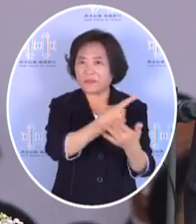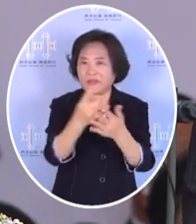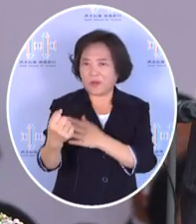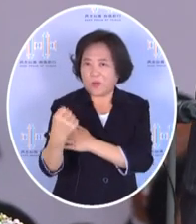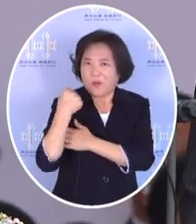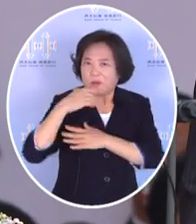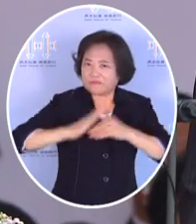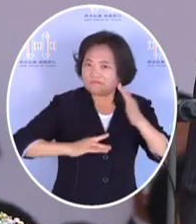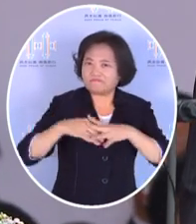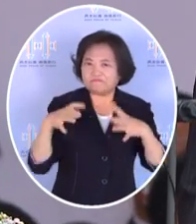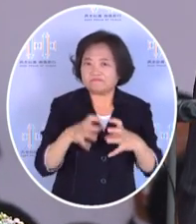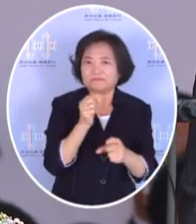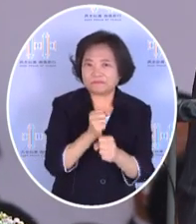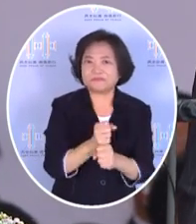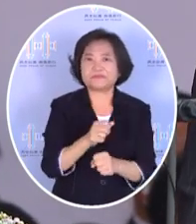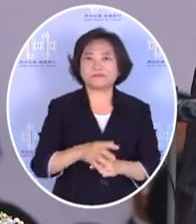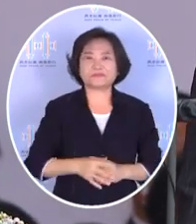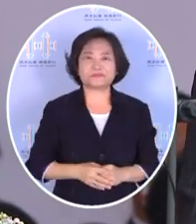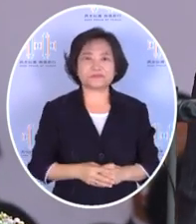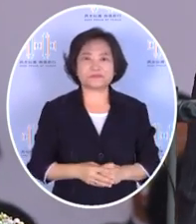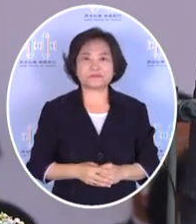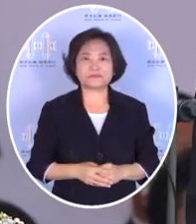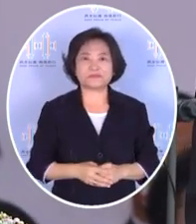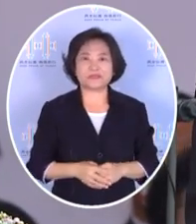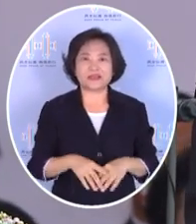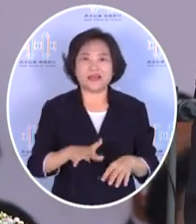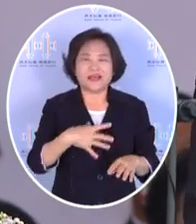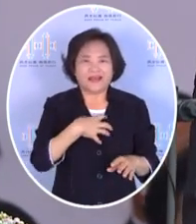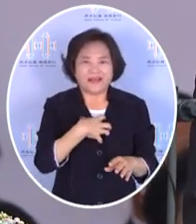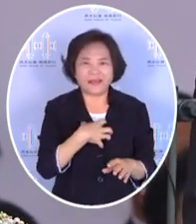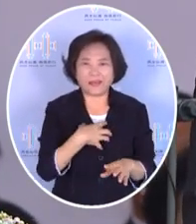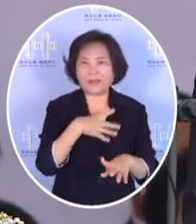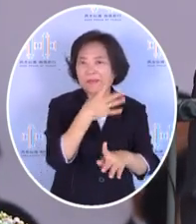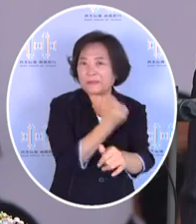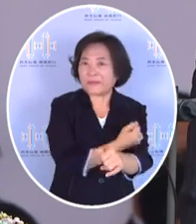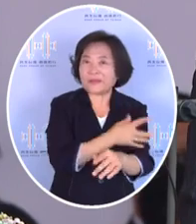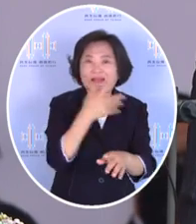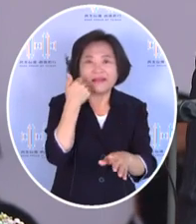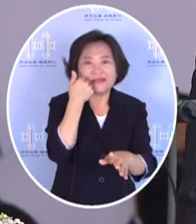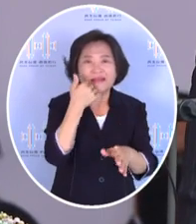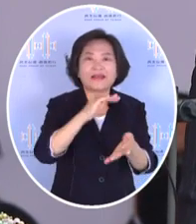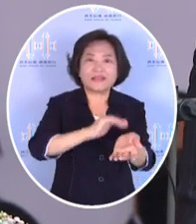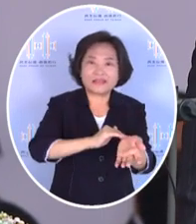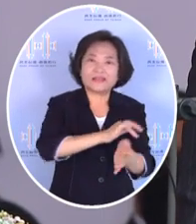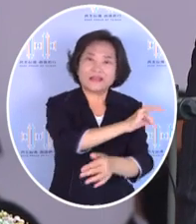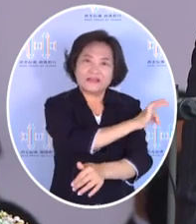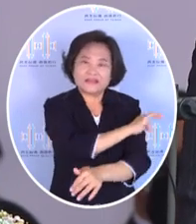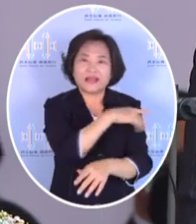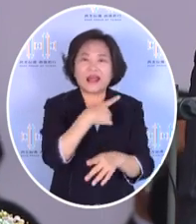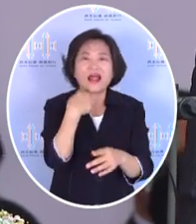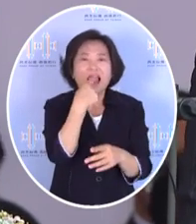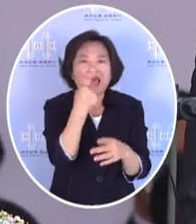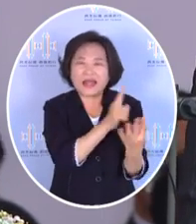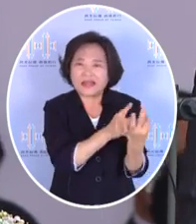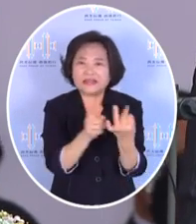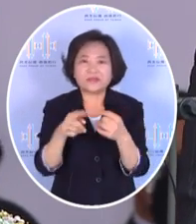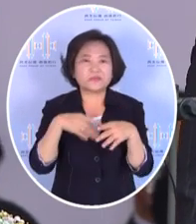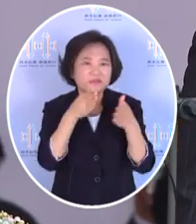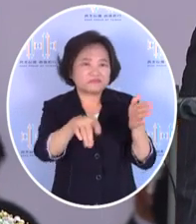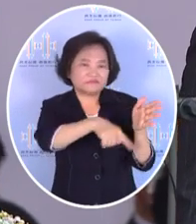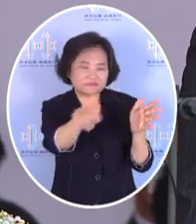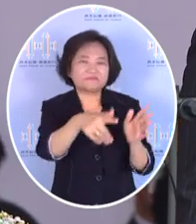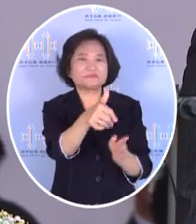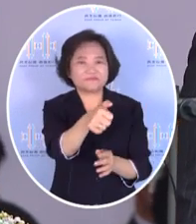合作，除了最辛苦的医护和检疫人员，我们也要感